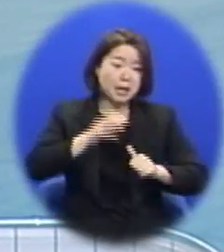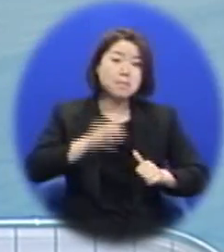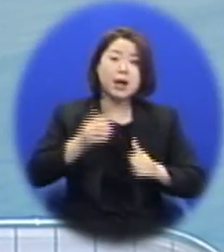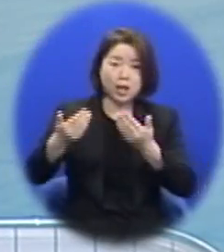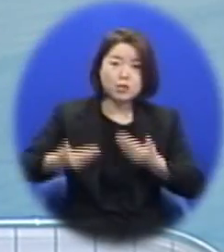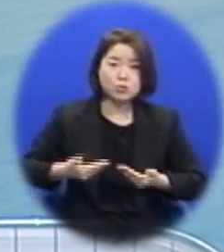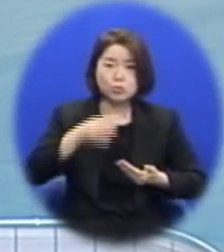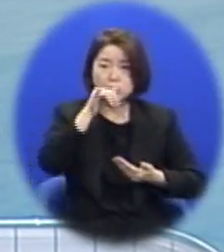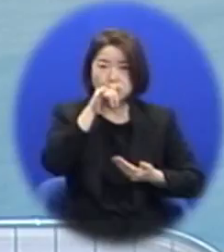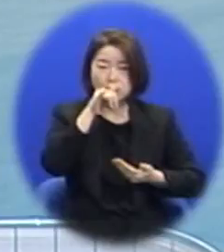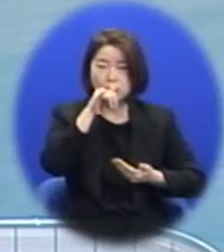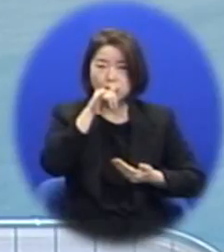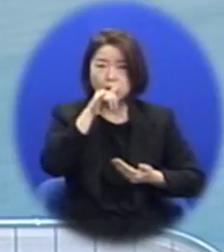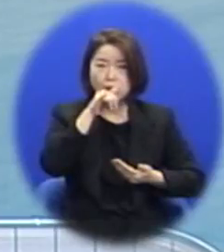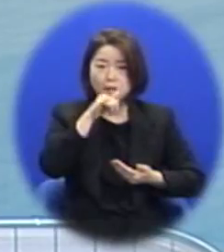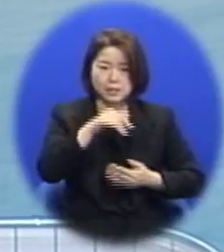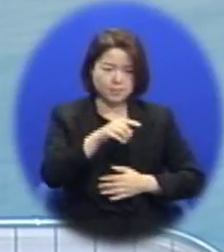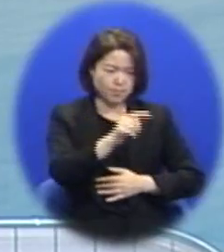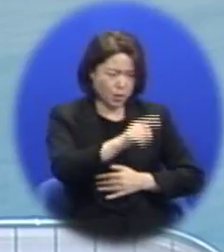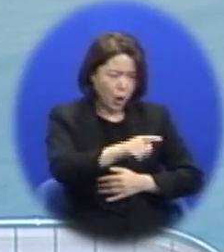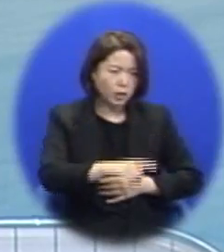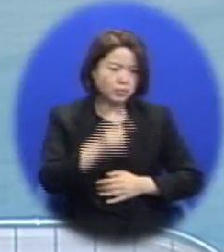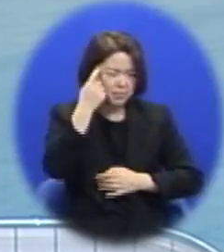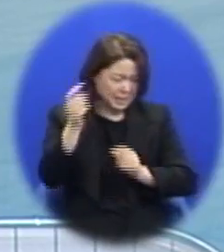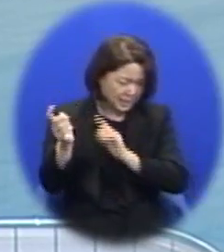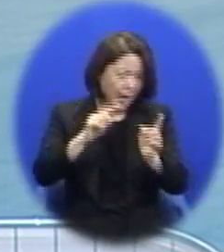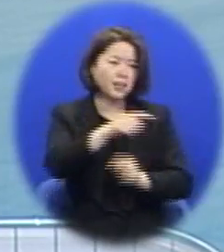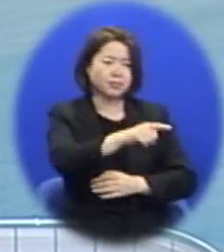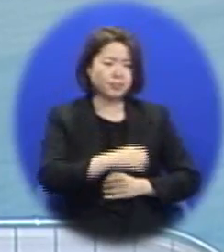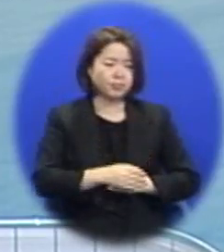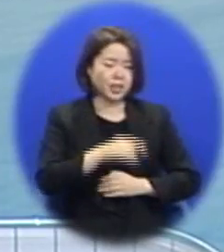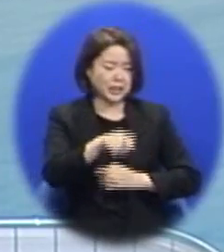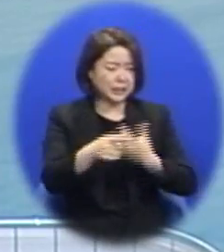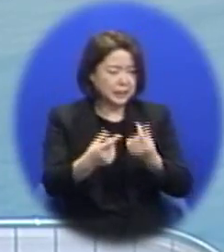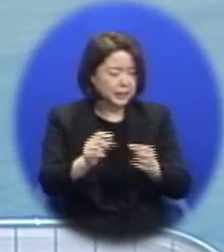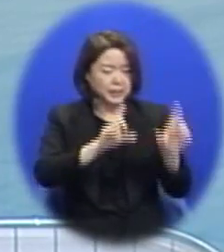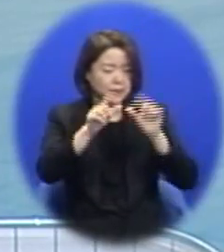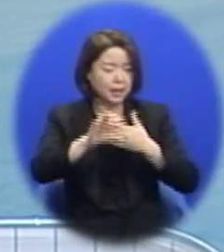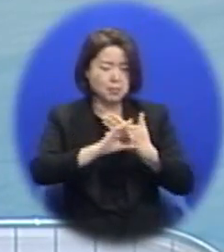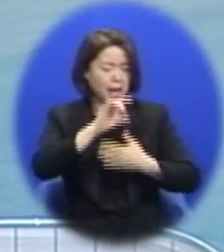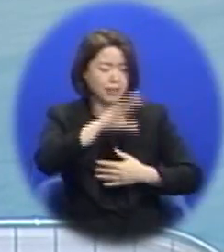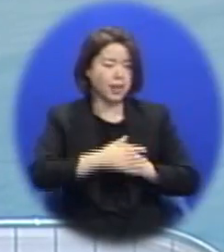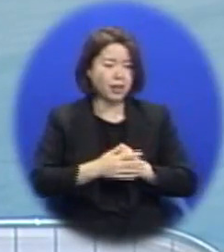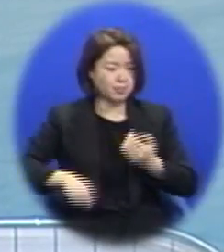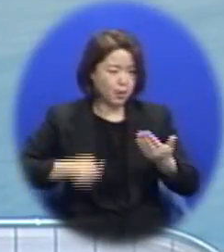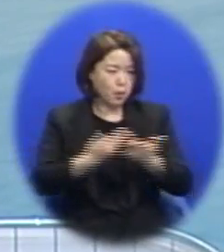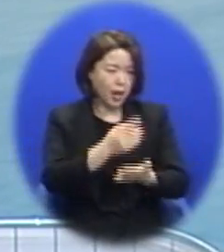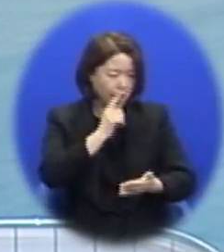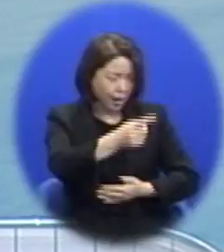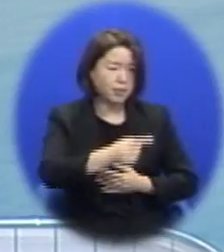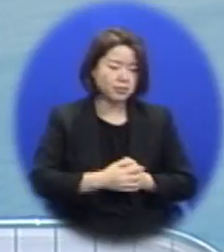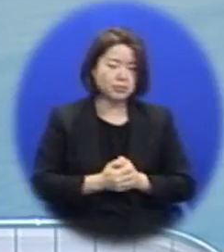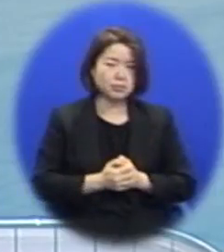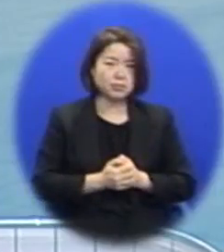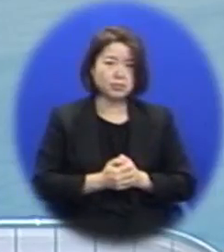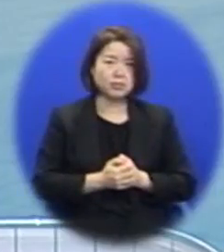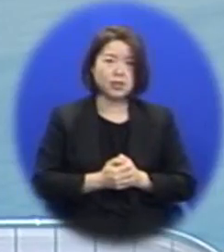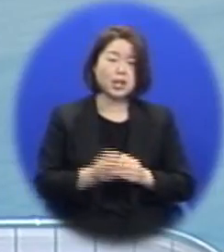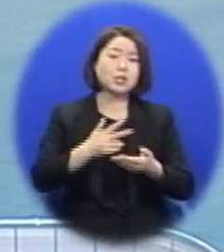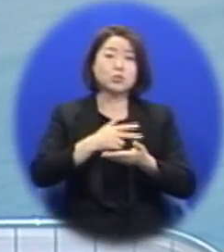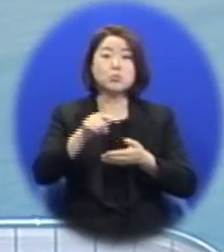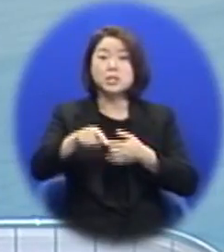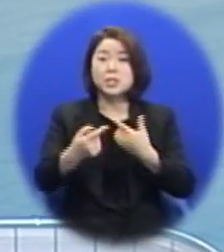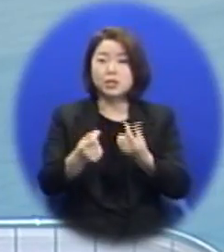한다면 이놈아 정신 차려! 그렇게 살면 안 돼! 회개해! 주님이